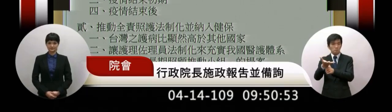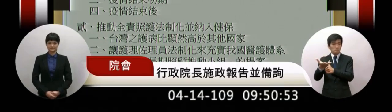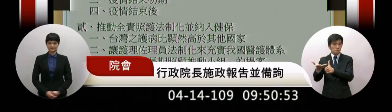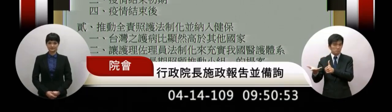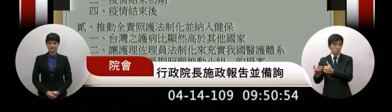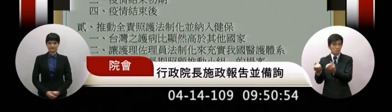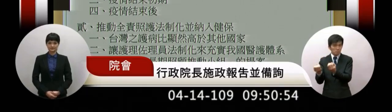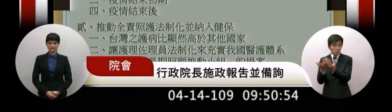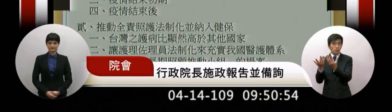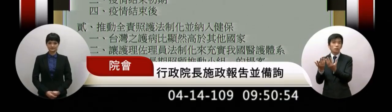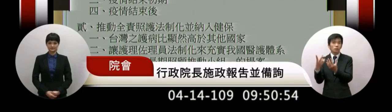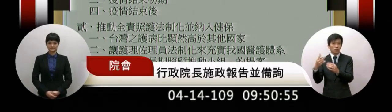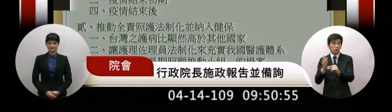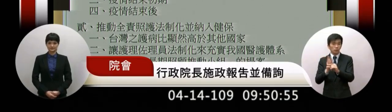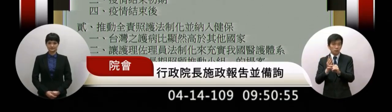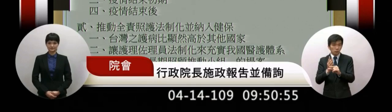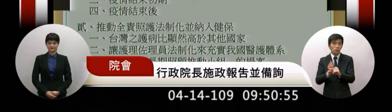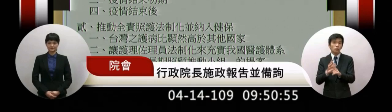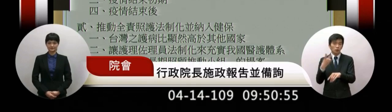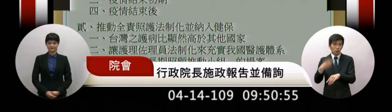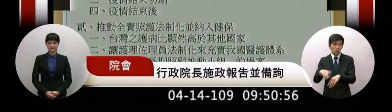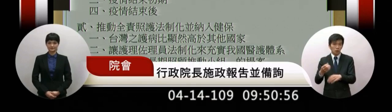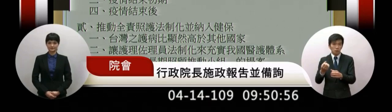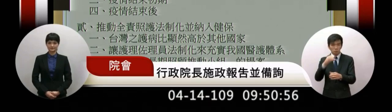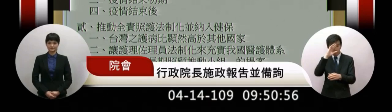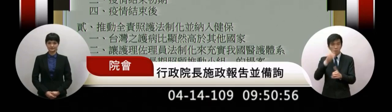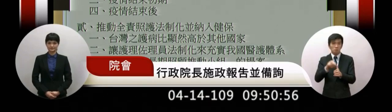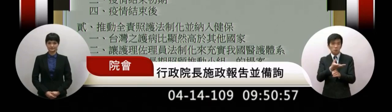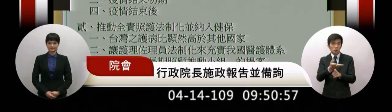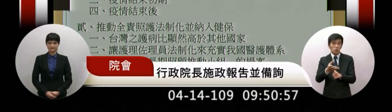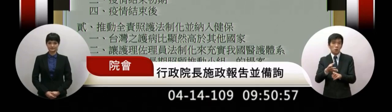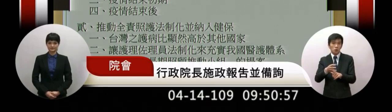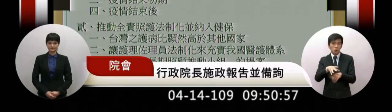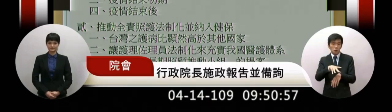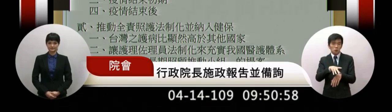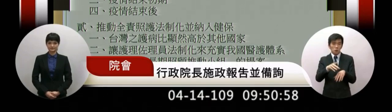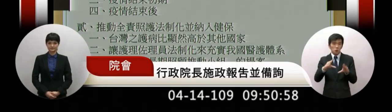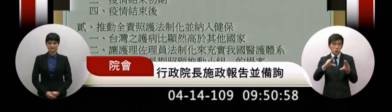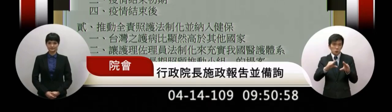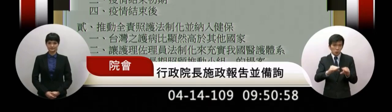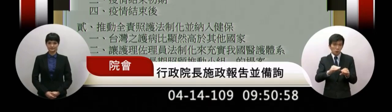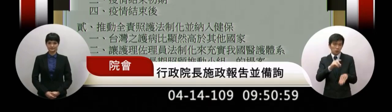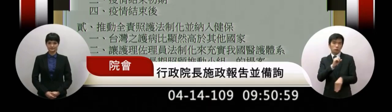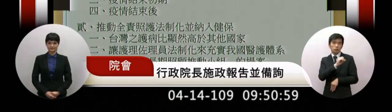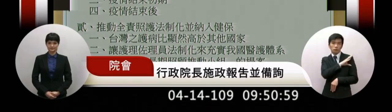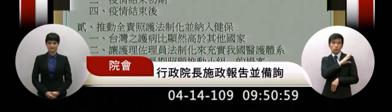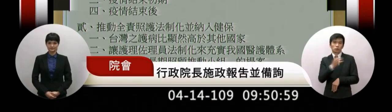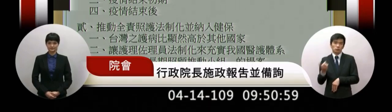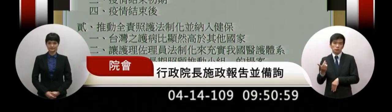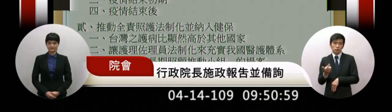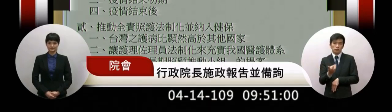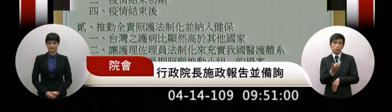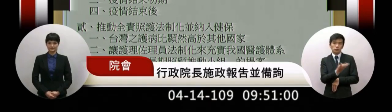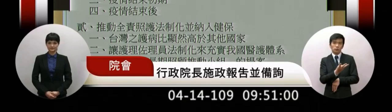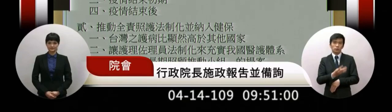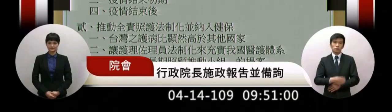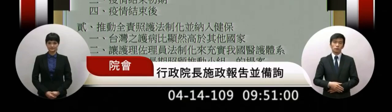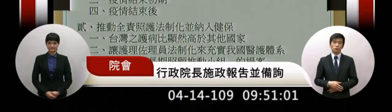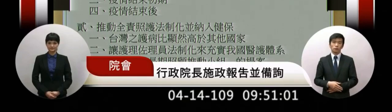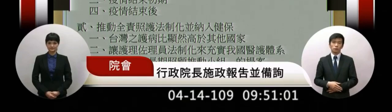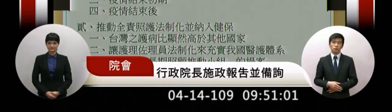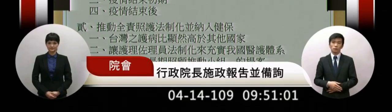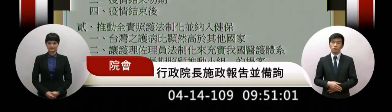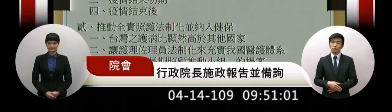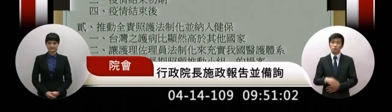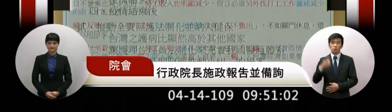发生时、跟疫情结束的初期、跟疫情结束之后。好，那我们弹性调整呢，